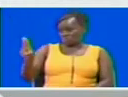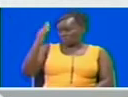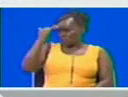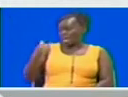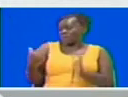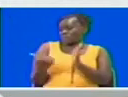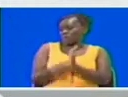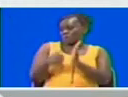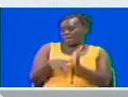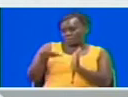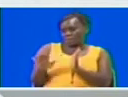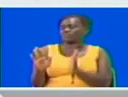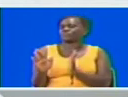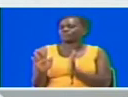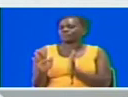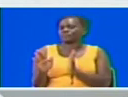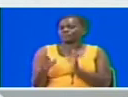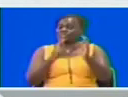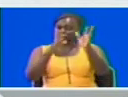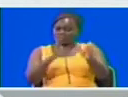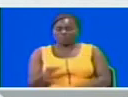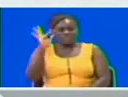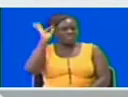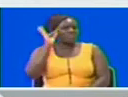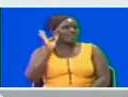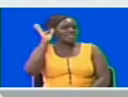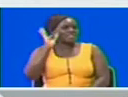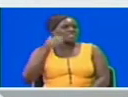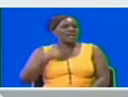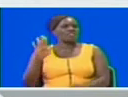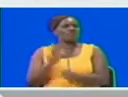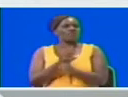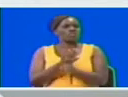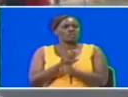masaibu yanayomkumba kwa sasa. Francis Mtalaki na maelezo kamili.